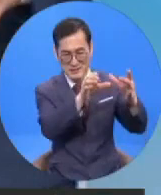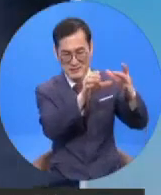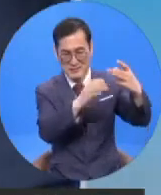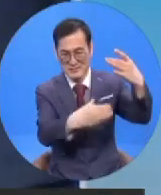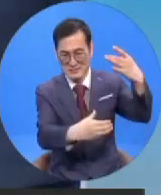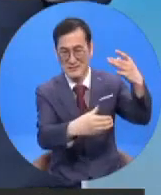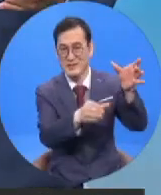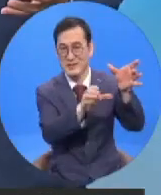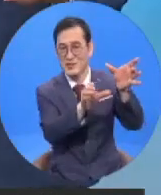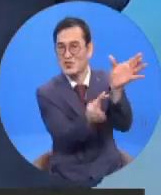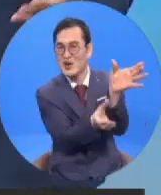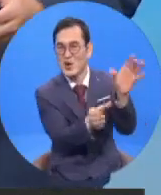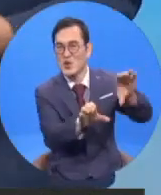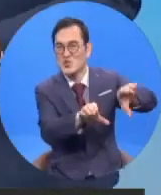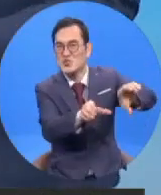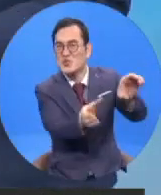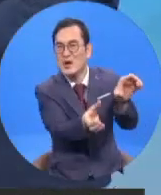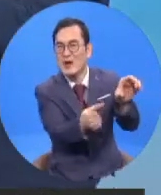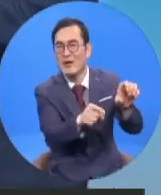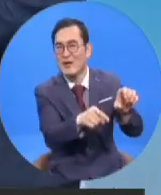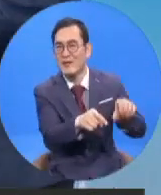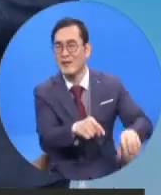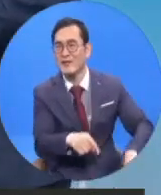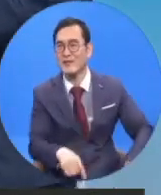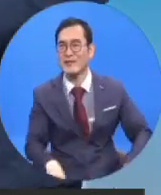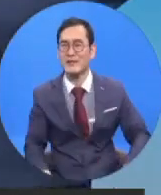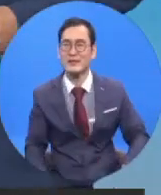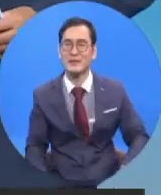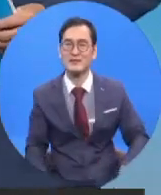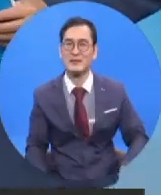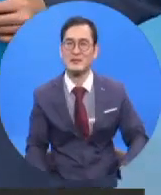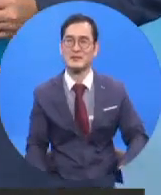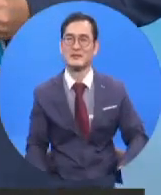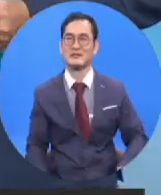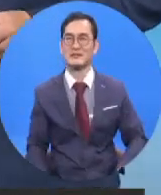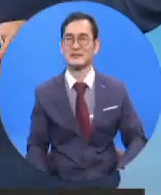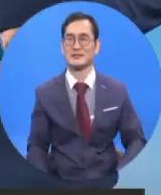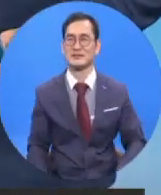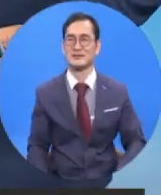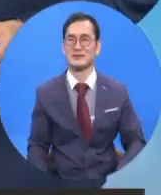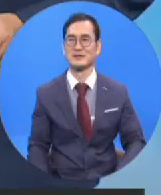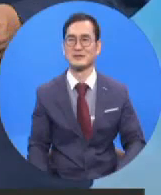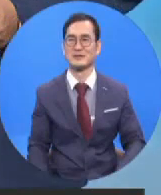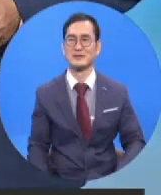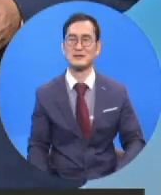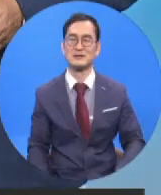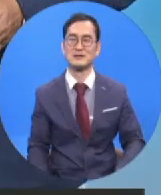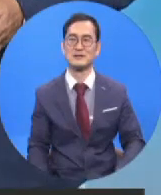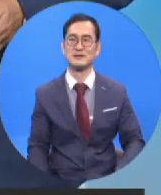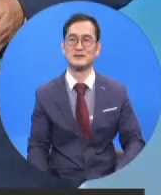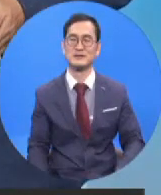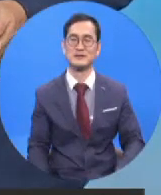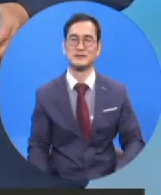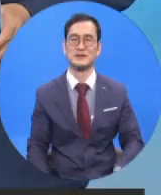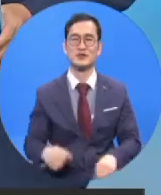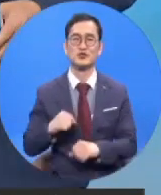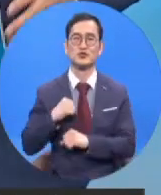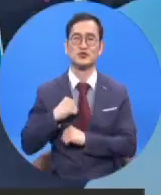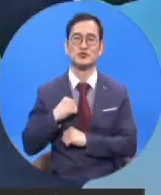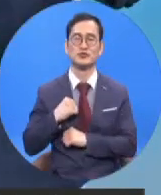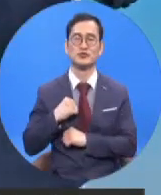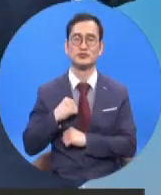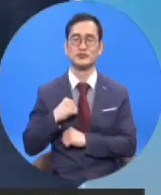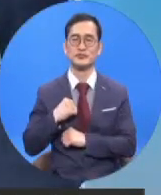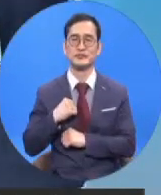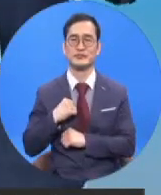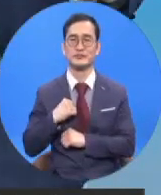직접 사진으로 게재했습니다. 포스터에 등장했던 후보들도 경계의 목소리를 냈습니다. 예비 경선에서